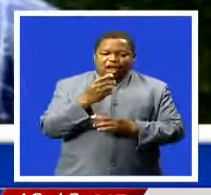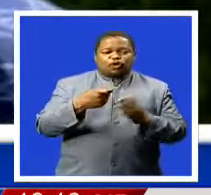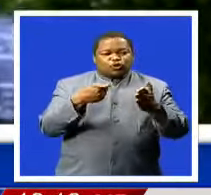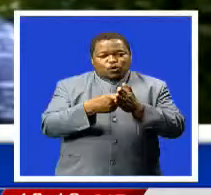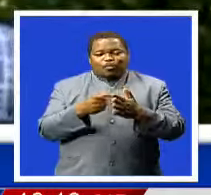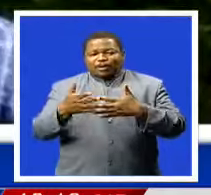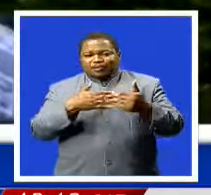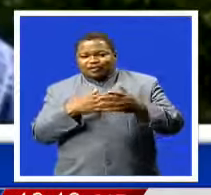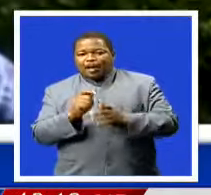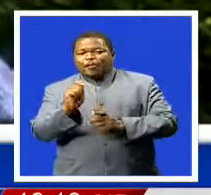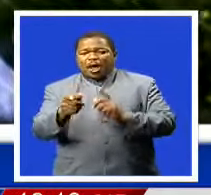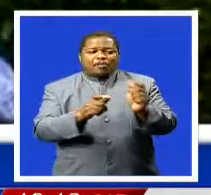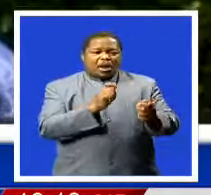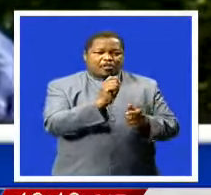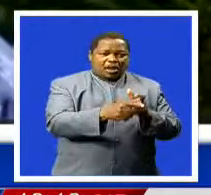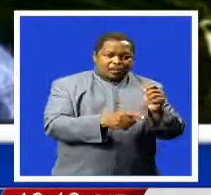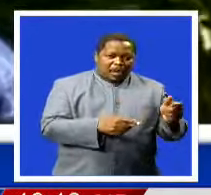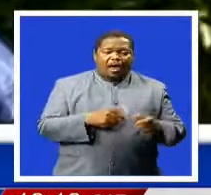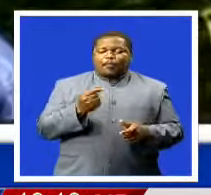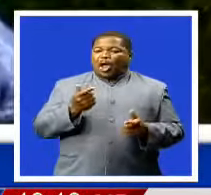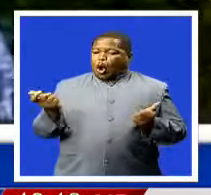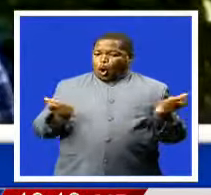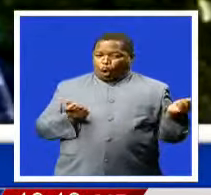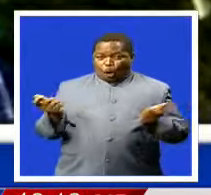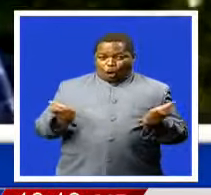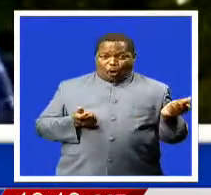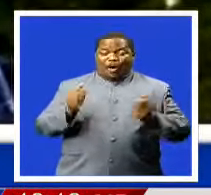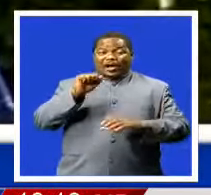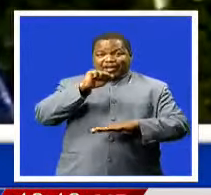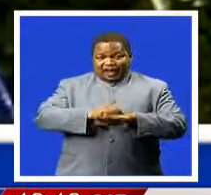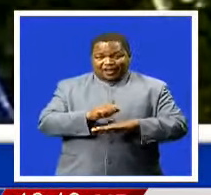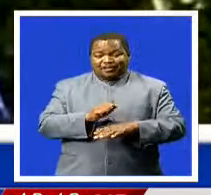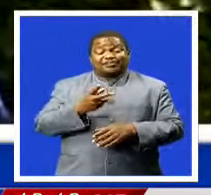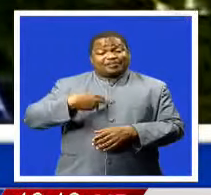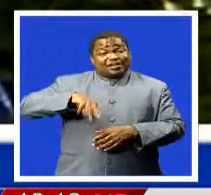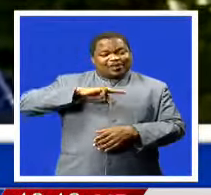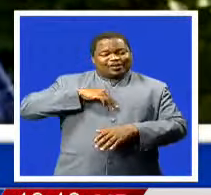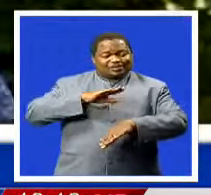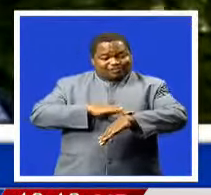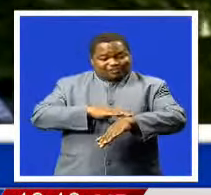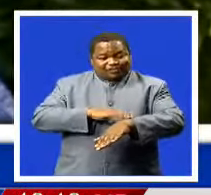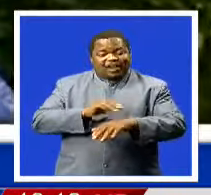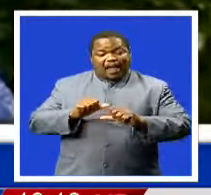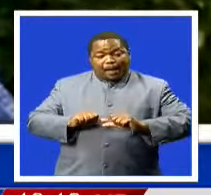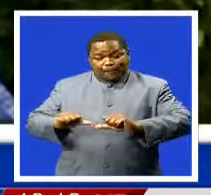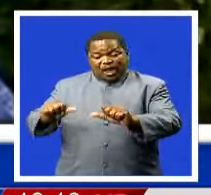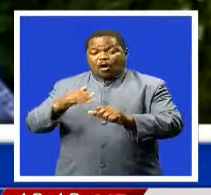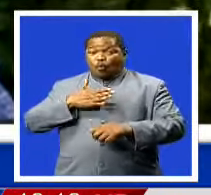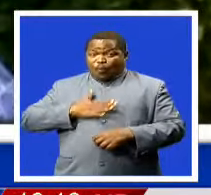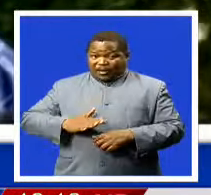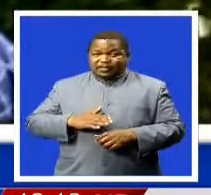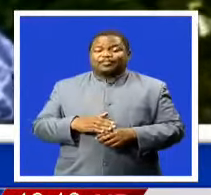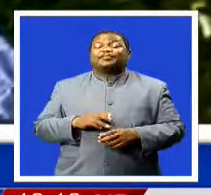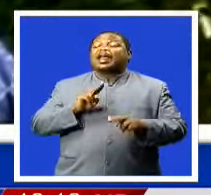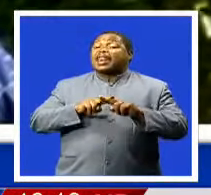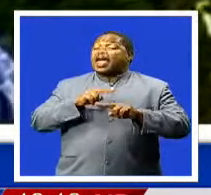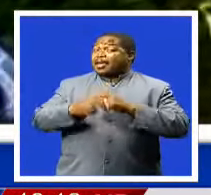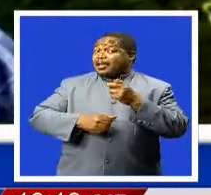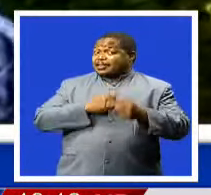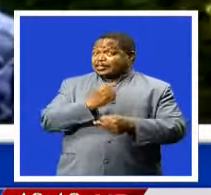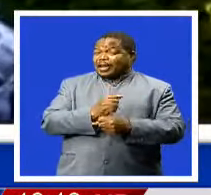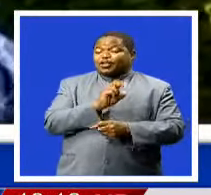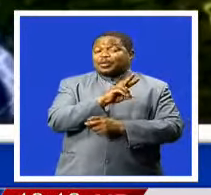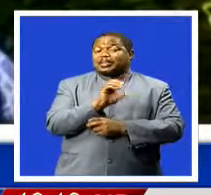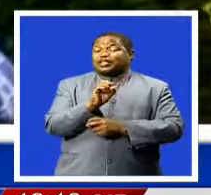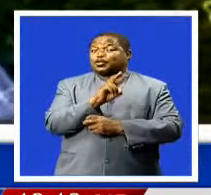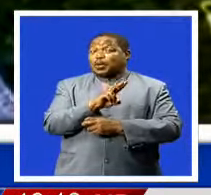sibakhangala so ngulenye ke yale tinto lesithi asiyigijimise leyo nje sibuke ukuthi 2021 latest 2022 ibe seyicalile isebenti